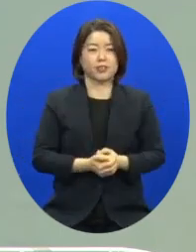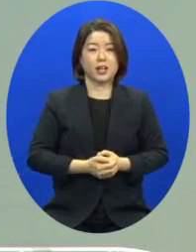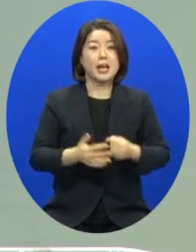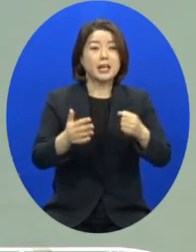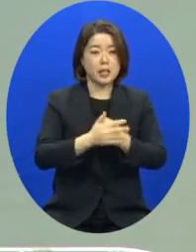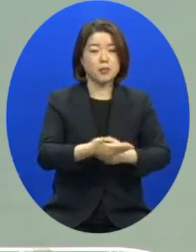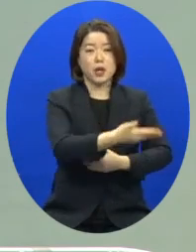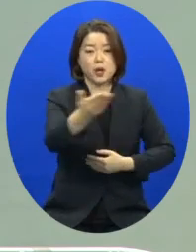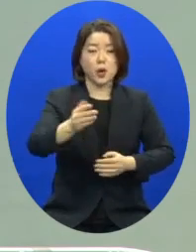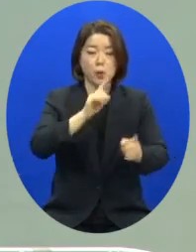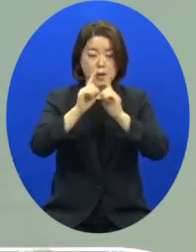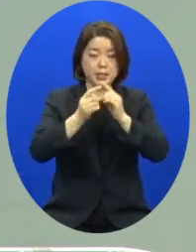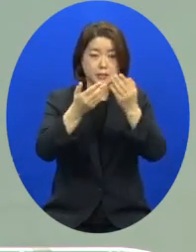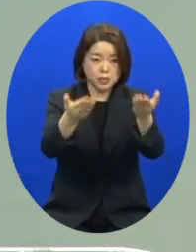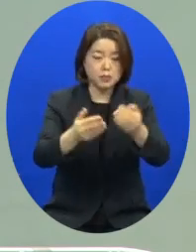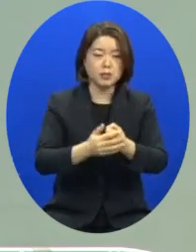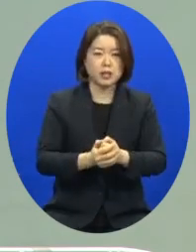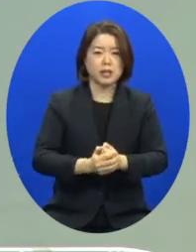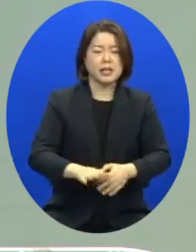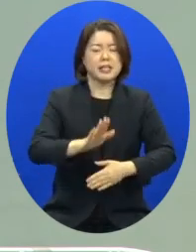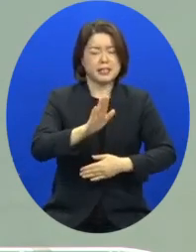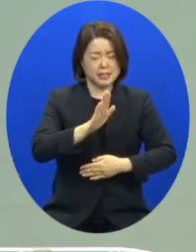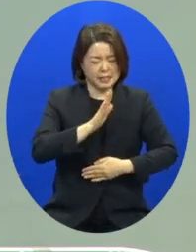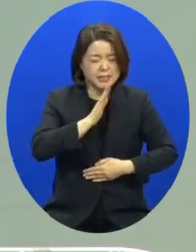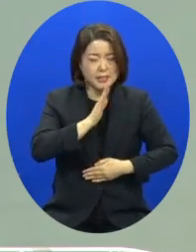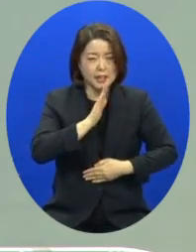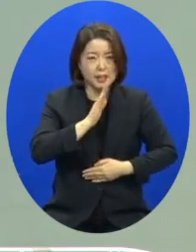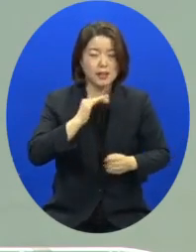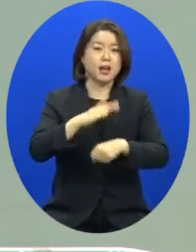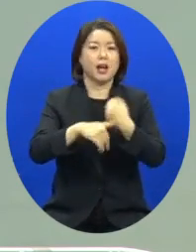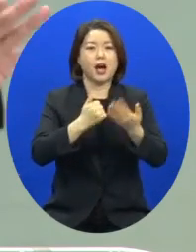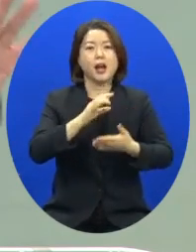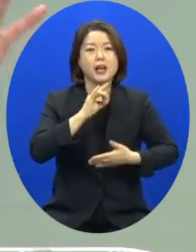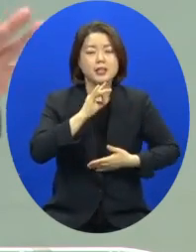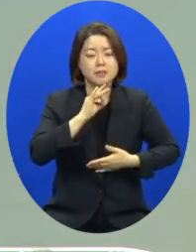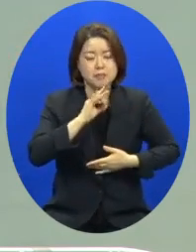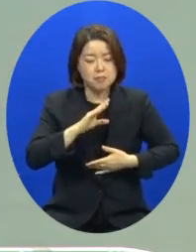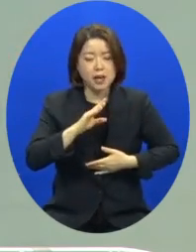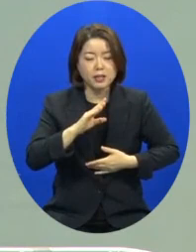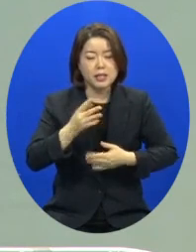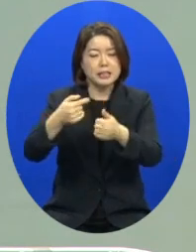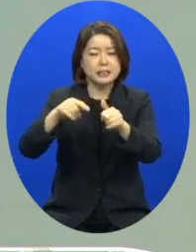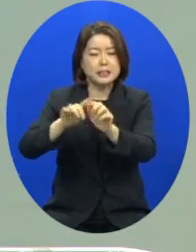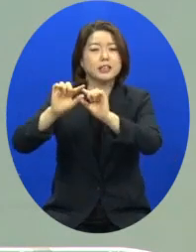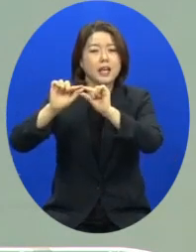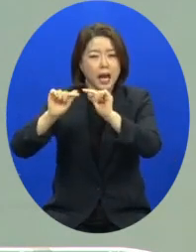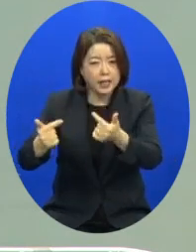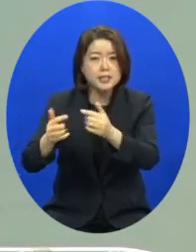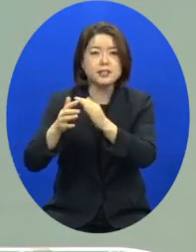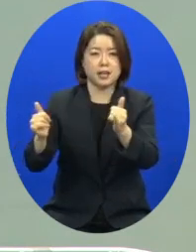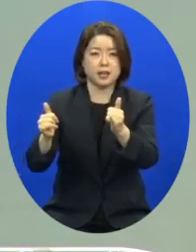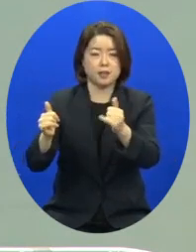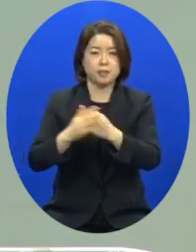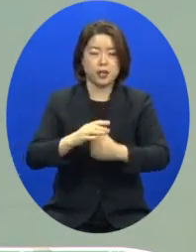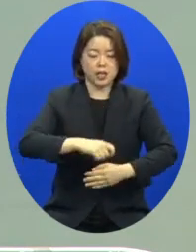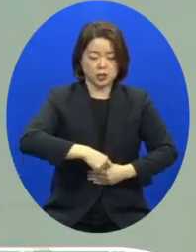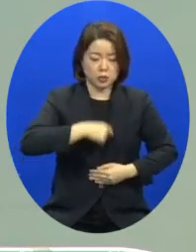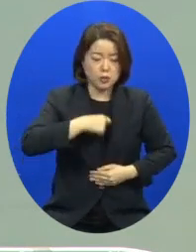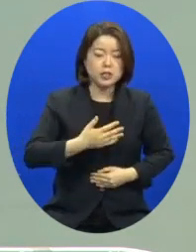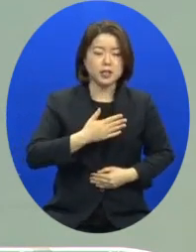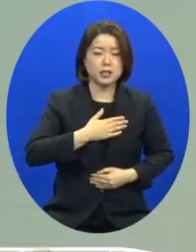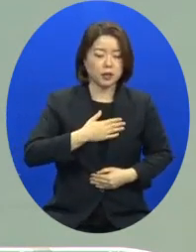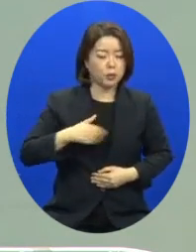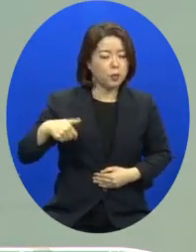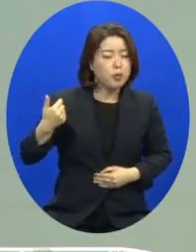그래서 여러분에게 말씀을 드립니다. 진짜 하나님만 의지하지 않았었다는 사람만 솔직히 내가